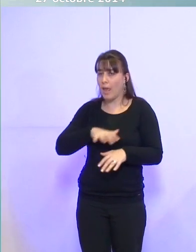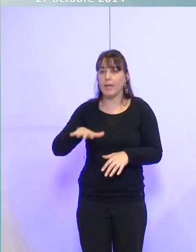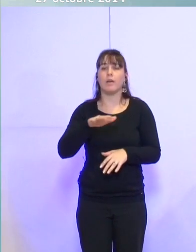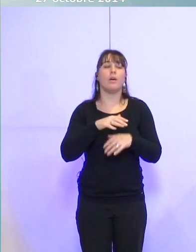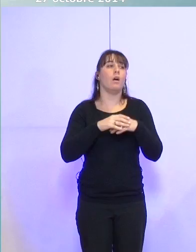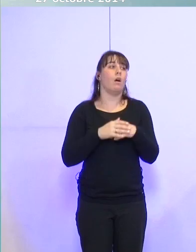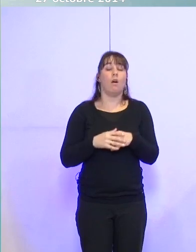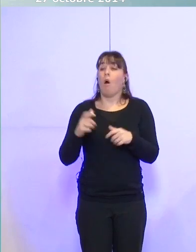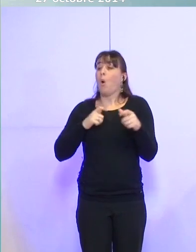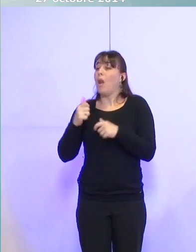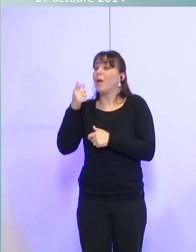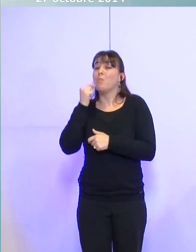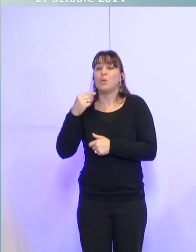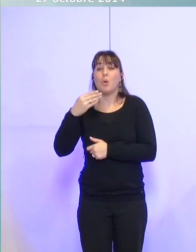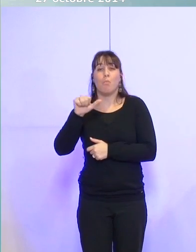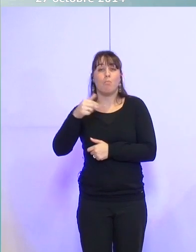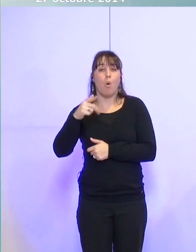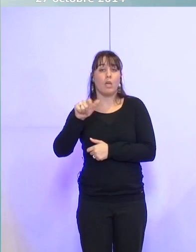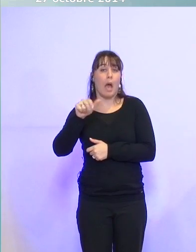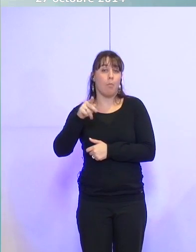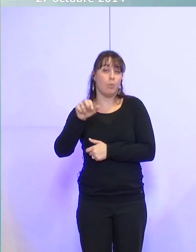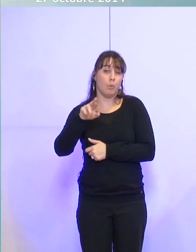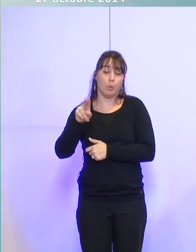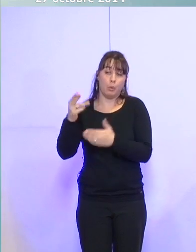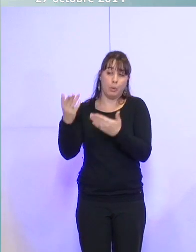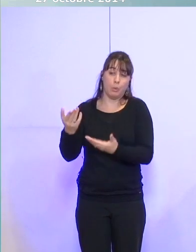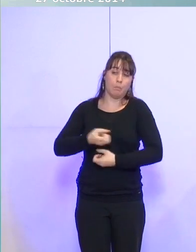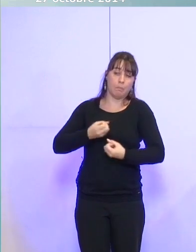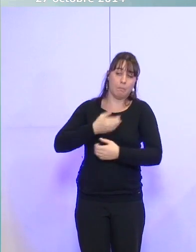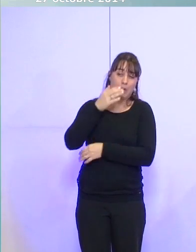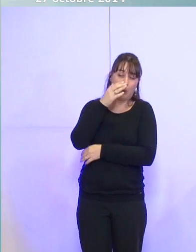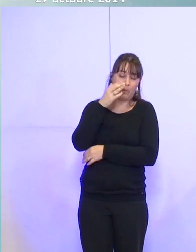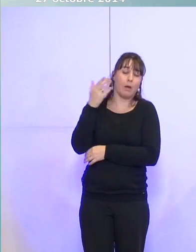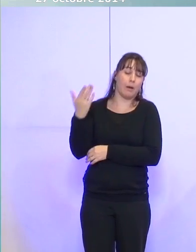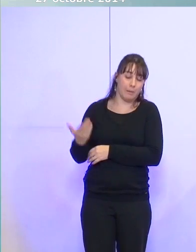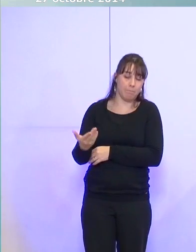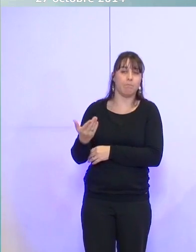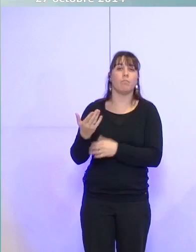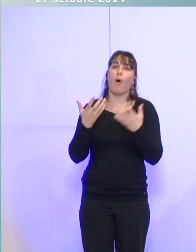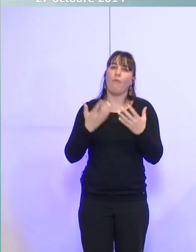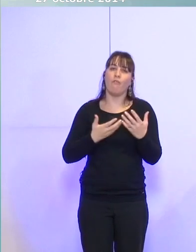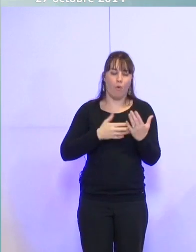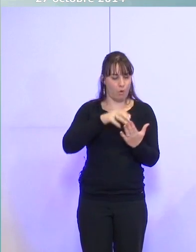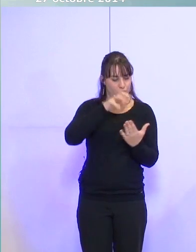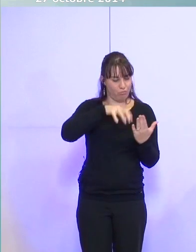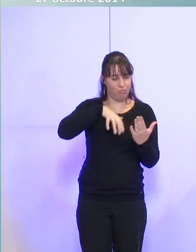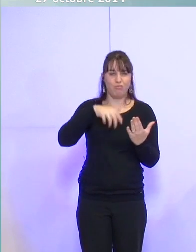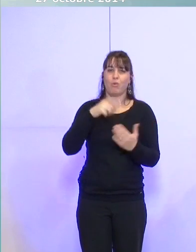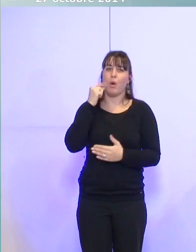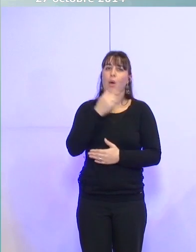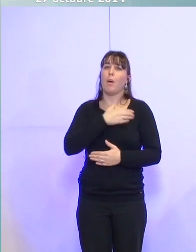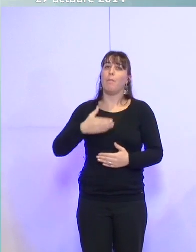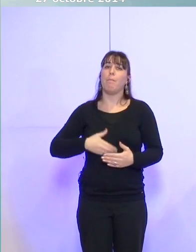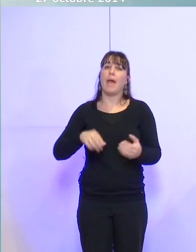collègue Mongaburu, sans a priori. J'avais pris la peine d'écrire au maire de Grenoble pour excuser